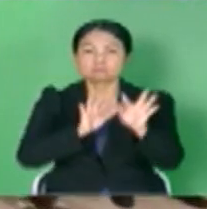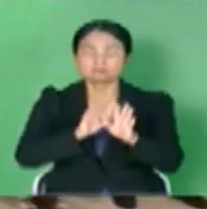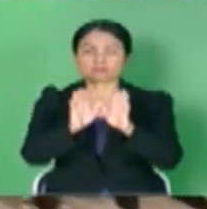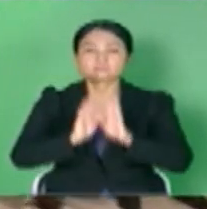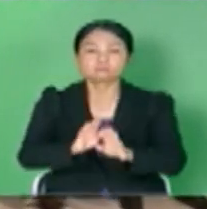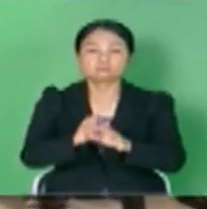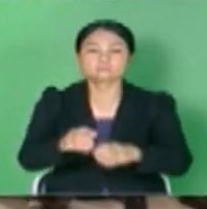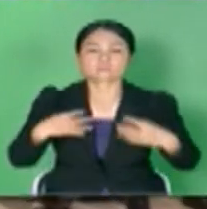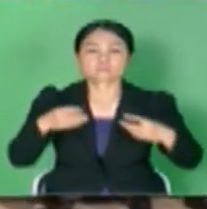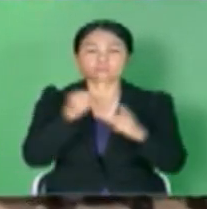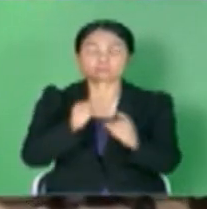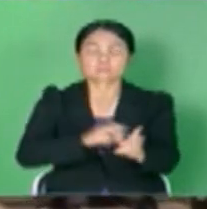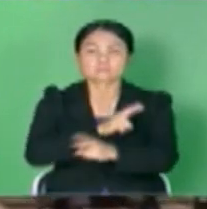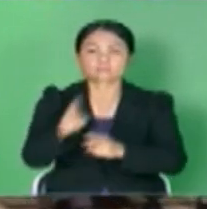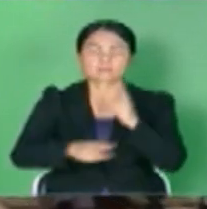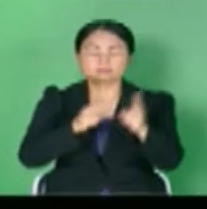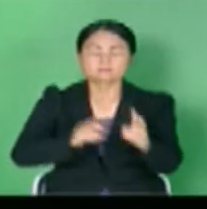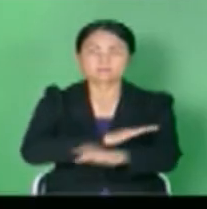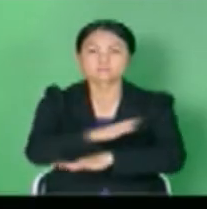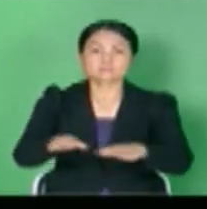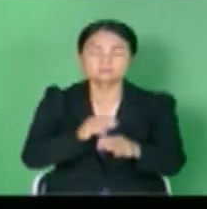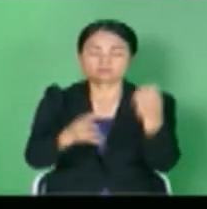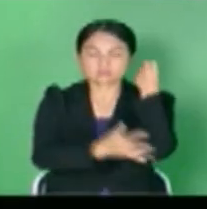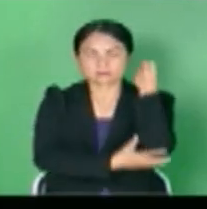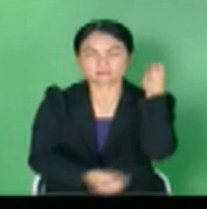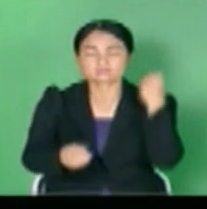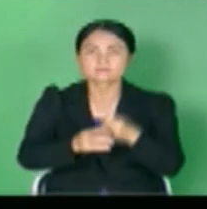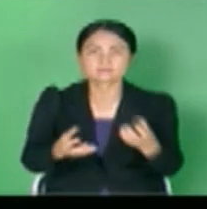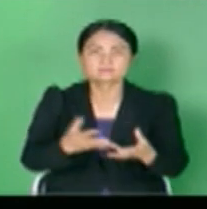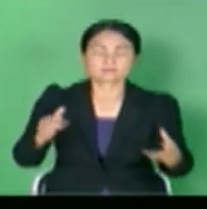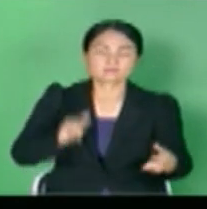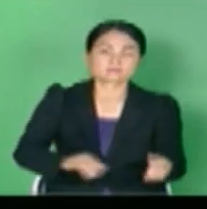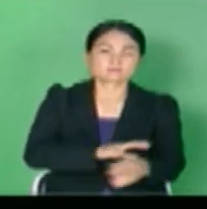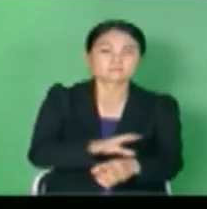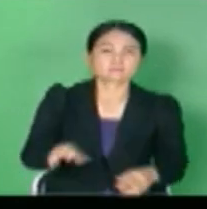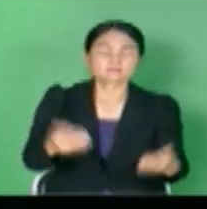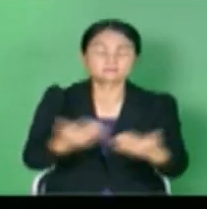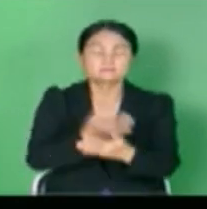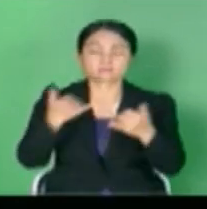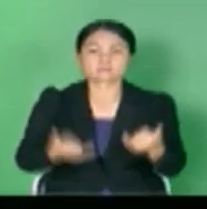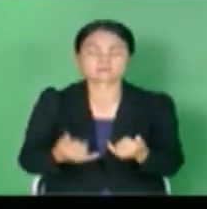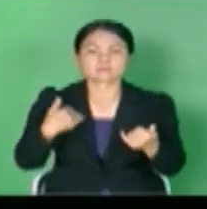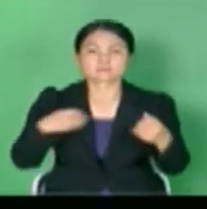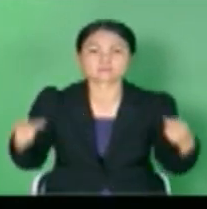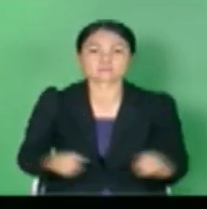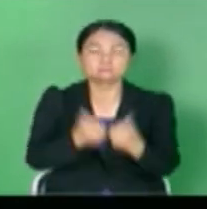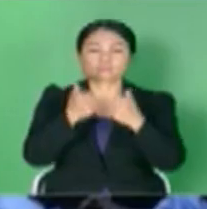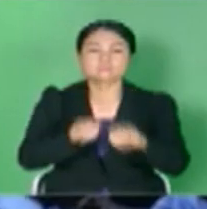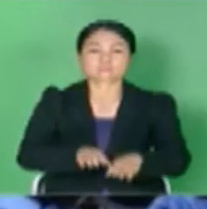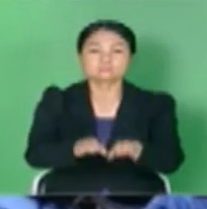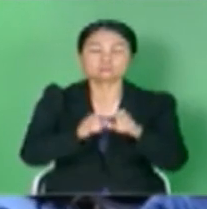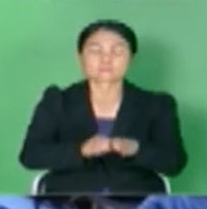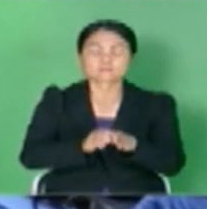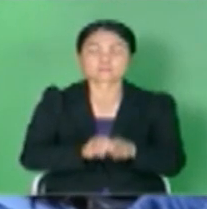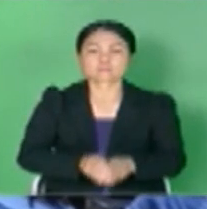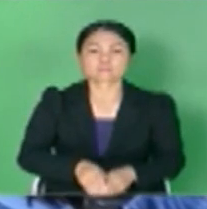ជំរុញឲ្យមានអំពើហិង្សាគ្រប់ប្រភេទព្រមទាំងភាពក្រីក្រដោយឡែកនៅកម្ពុជាវិញថ្មីៗនេះក៏មានគ្រោះថ្នាក់ចរាច